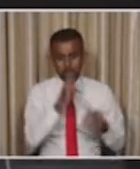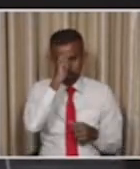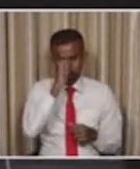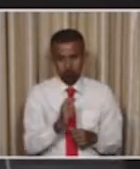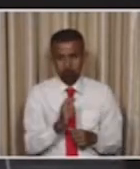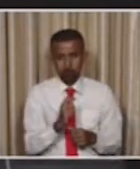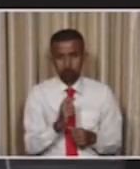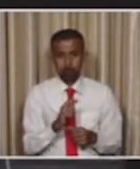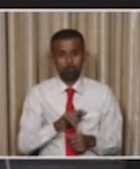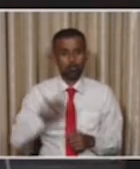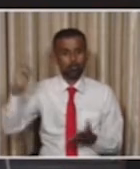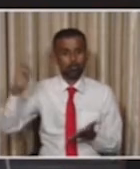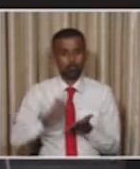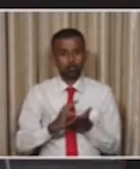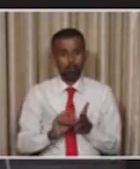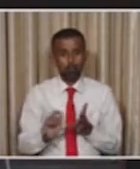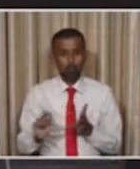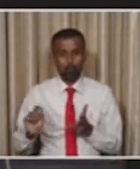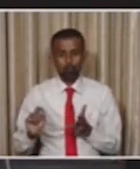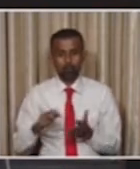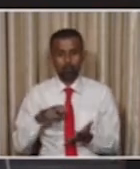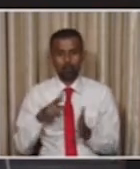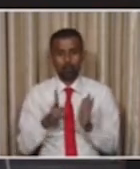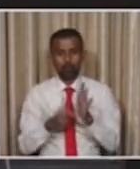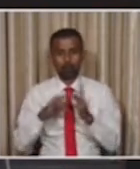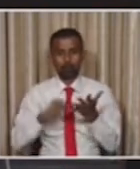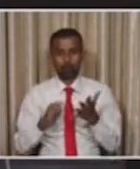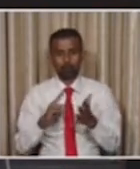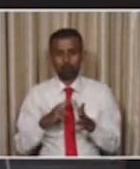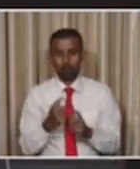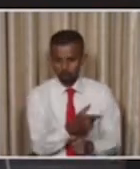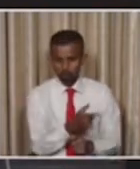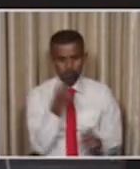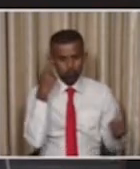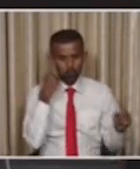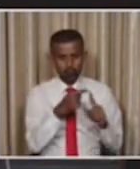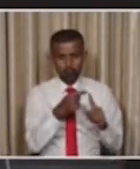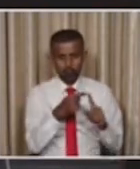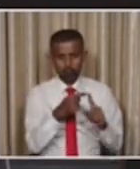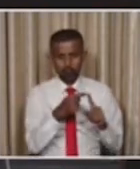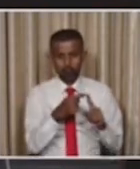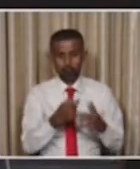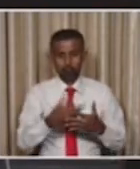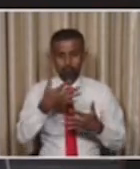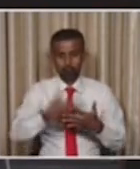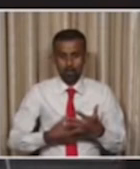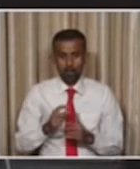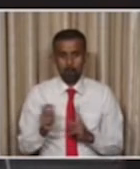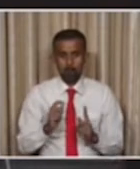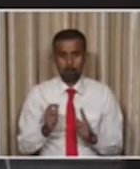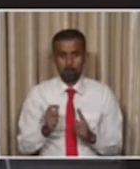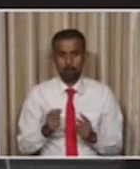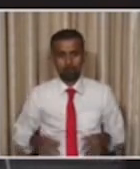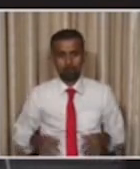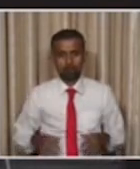විසින් ආගමන හා විගමන දෙපාර්තමේන්තුව මගින් වීසා නිකුත් කිරීමට ගාස්තු අය කිරීම හා සම්බන්ධයෙන් වන වාර්තාවක් පාර්ලිමේන්තුව වෙත